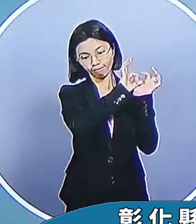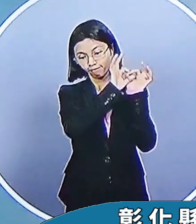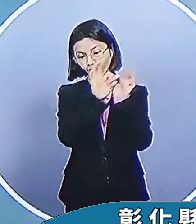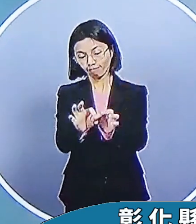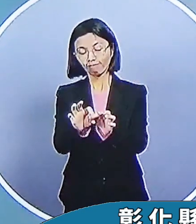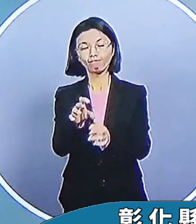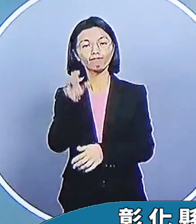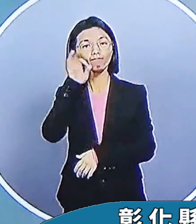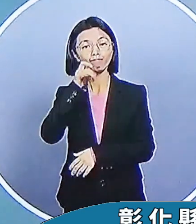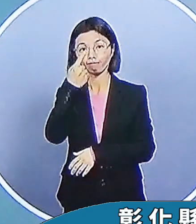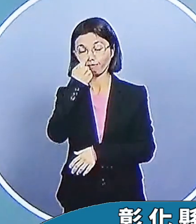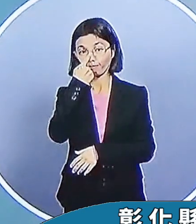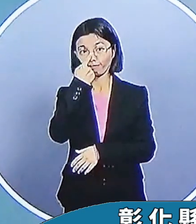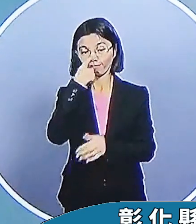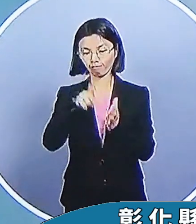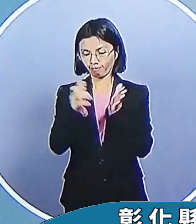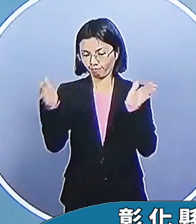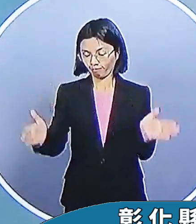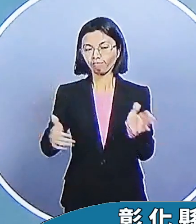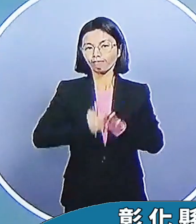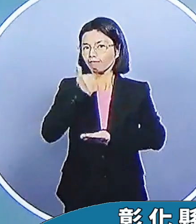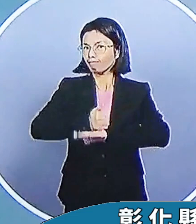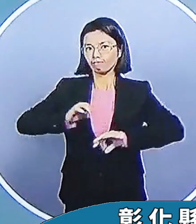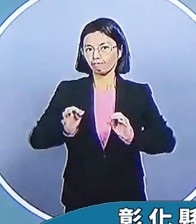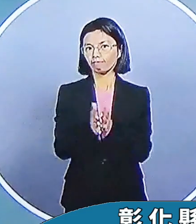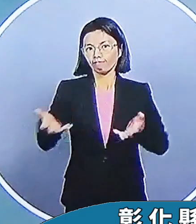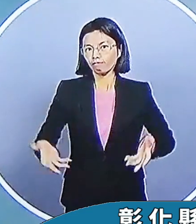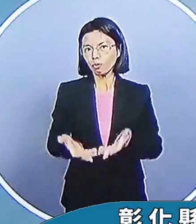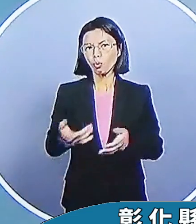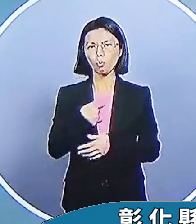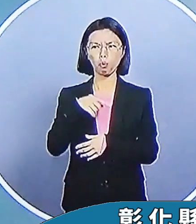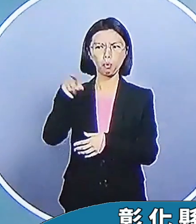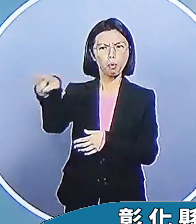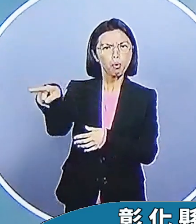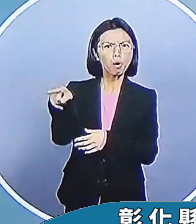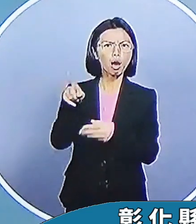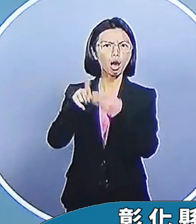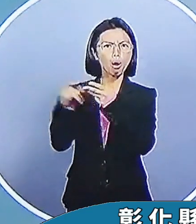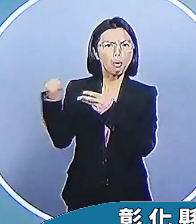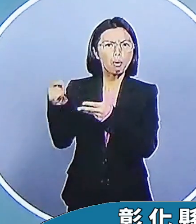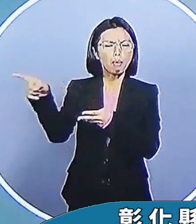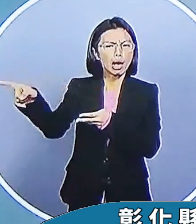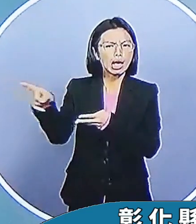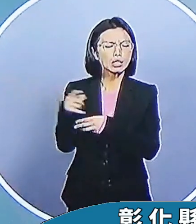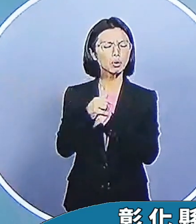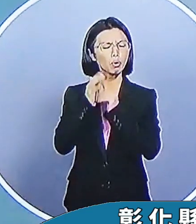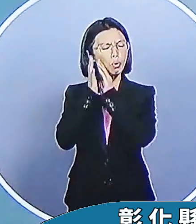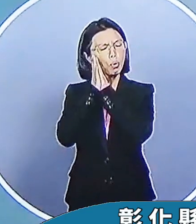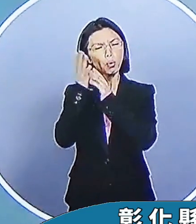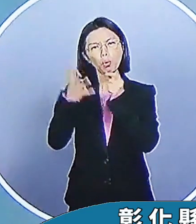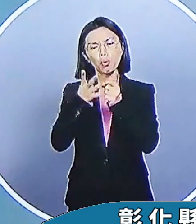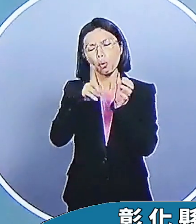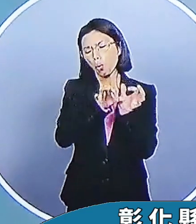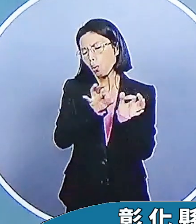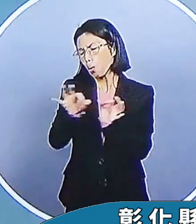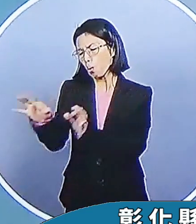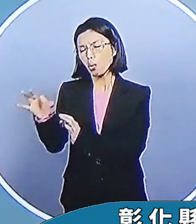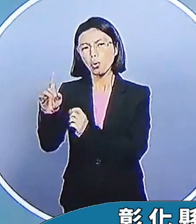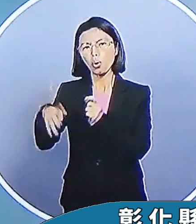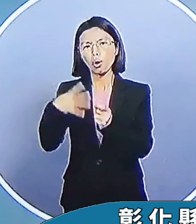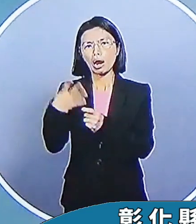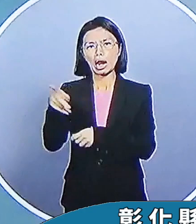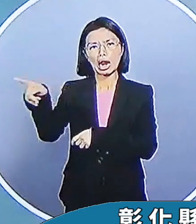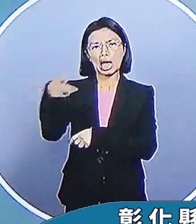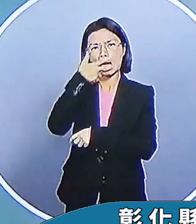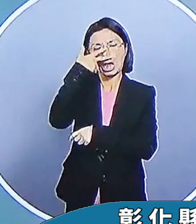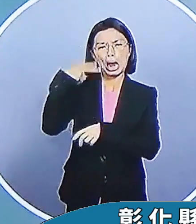化，都会在我任内把它动工。我袂像王惠美馆长一边困四年，所有的这个行政